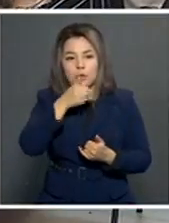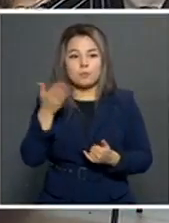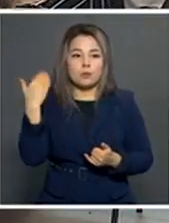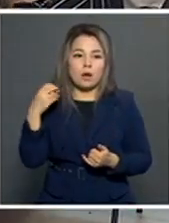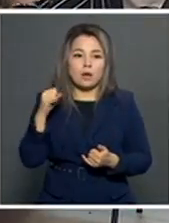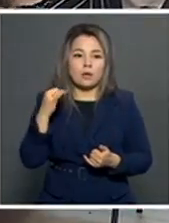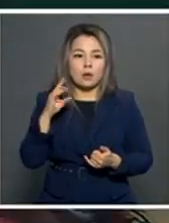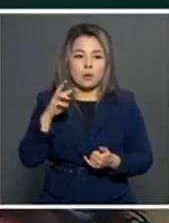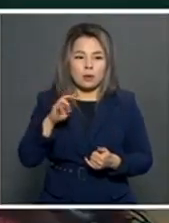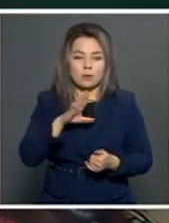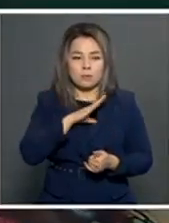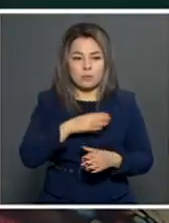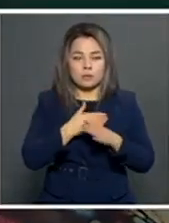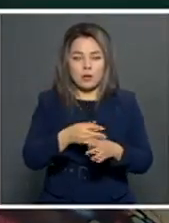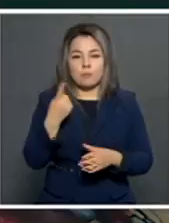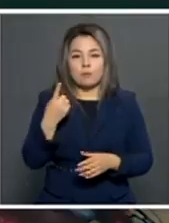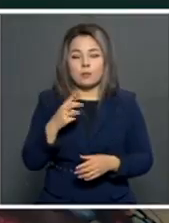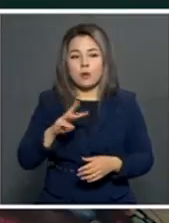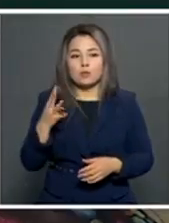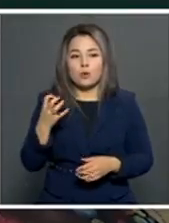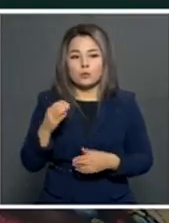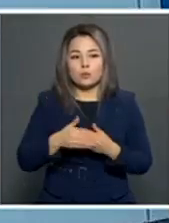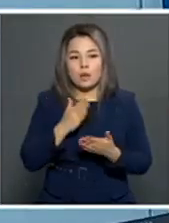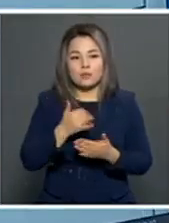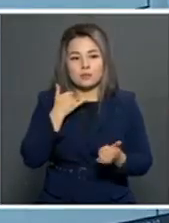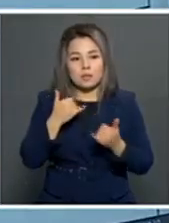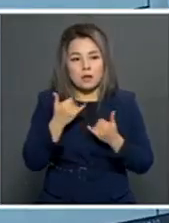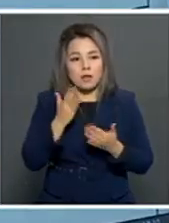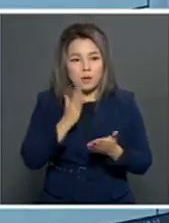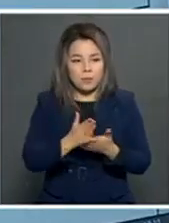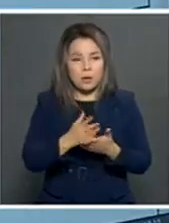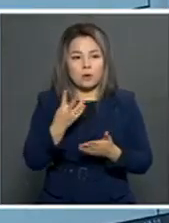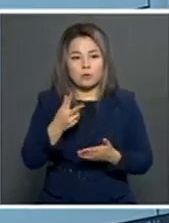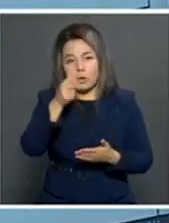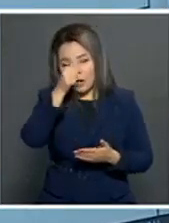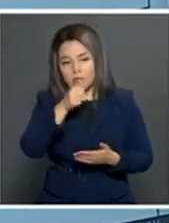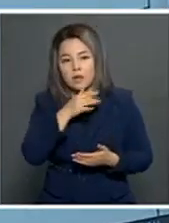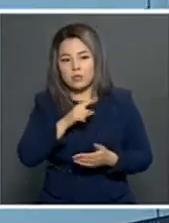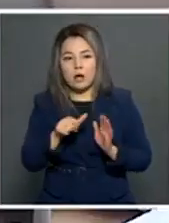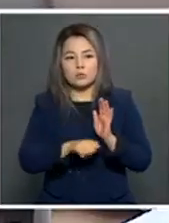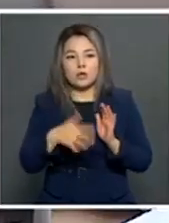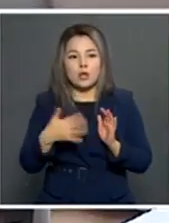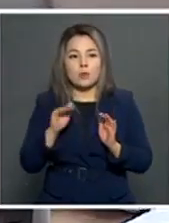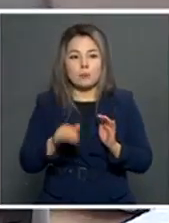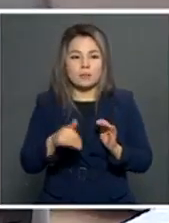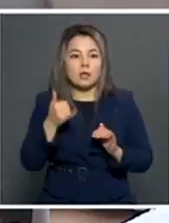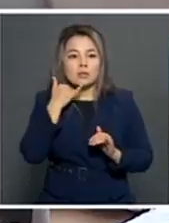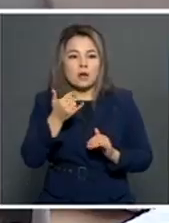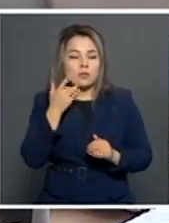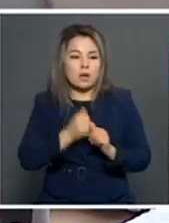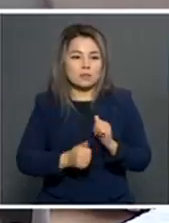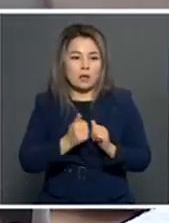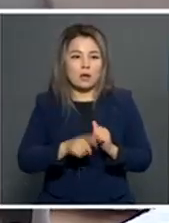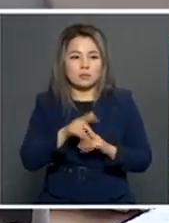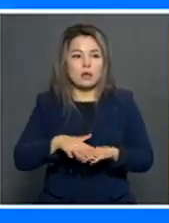ай көмекке алғашқы жылы 1 миллион 400 мыңға жуық қоңырау түскен. Ал биыл 3 айдың өзінде 650 мыңдай қоңырау шалыныпты.